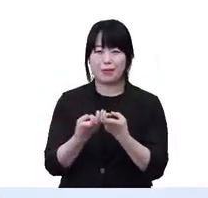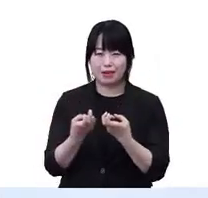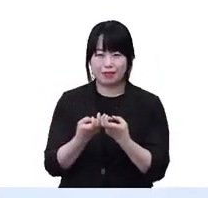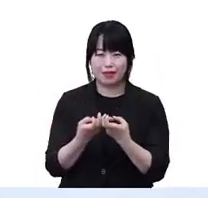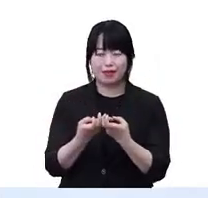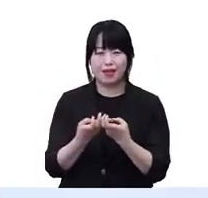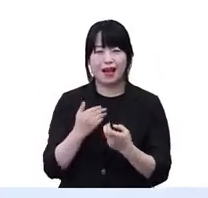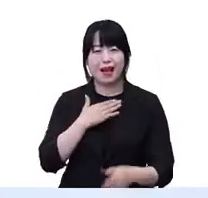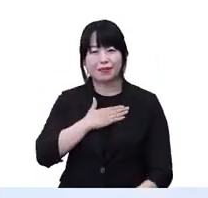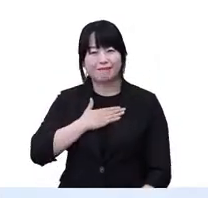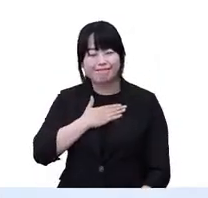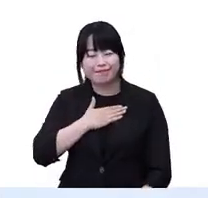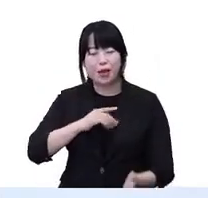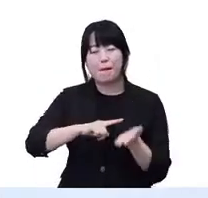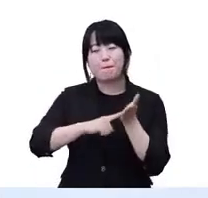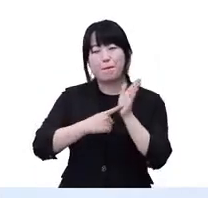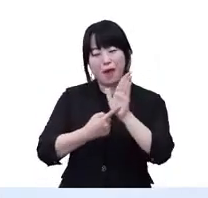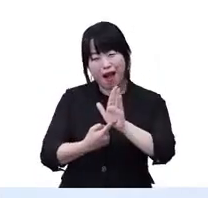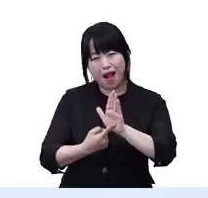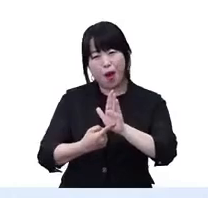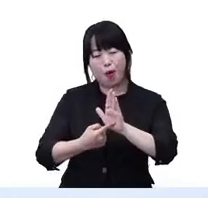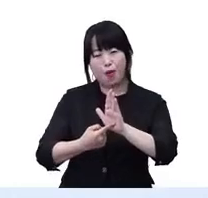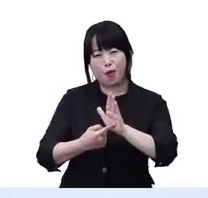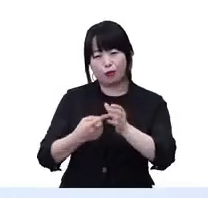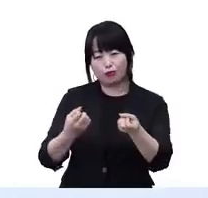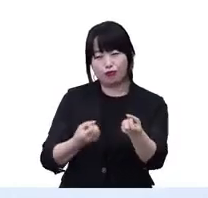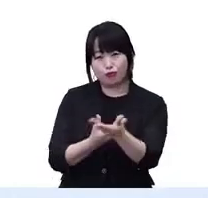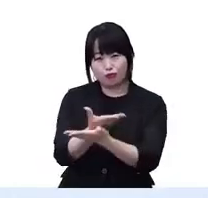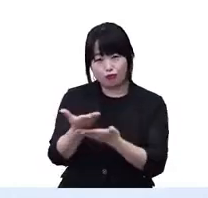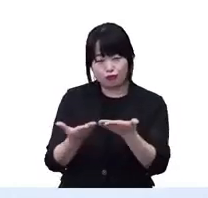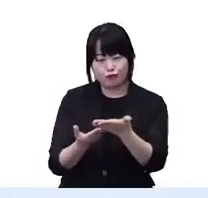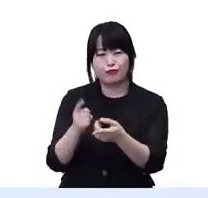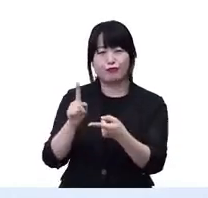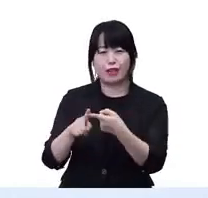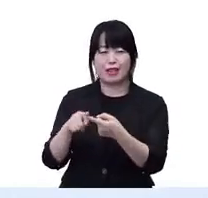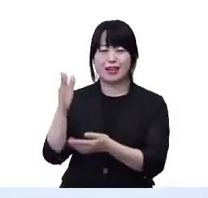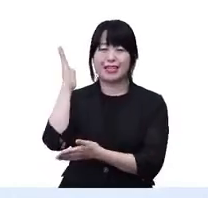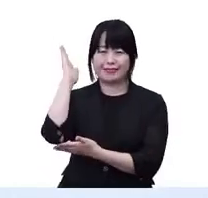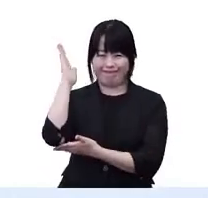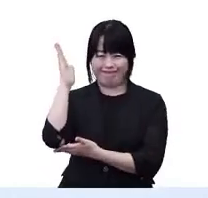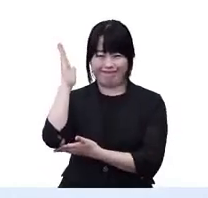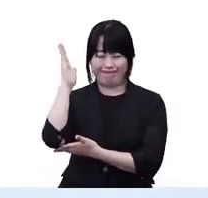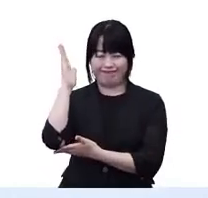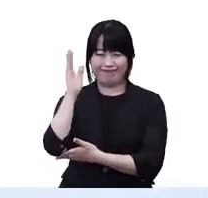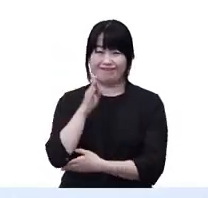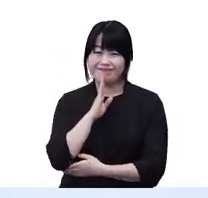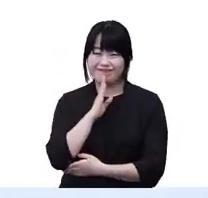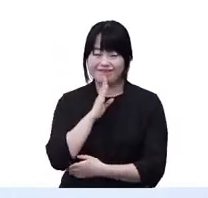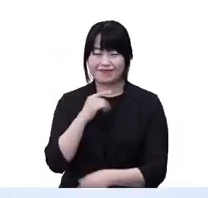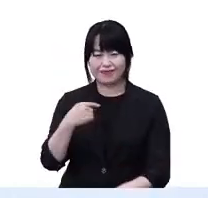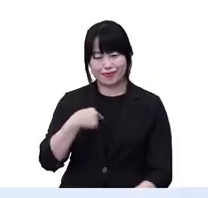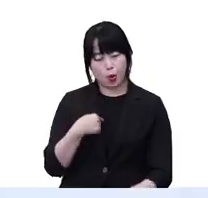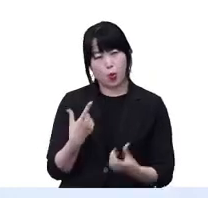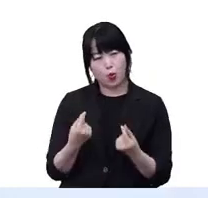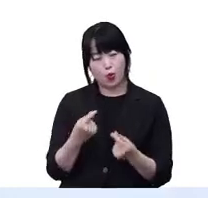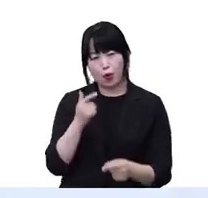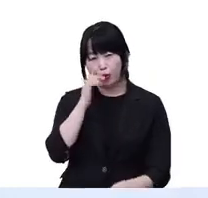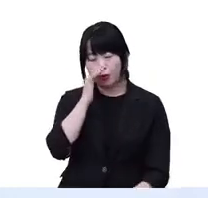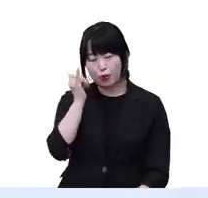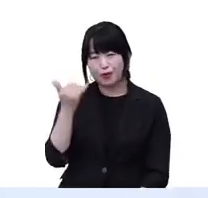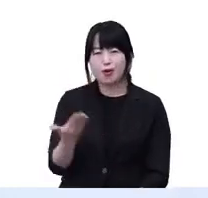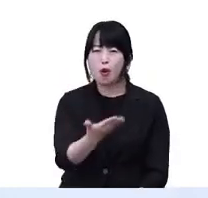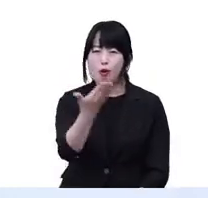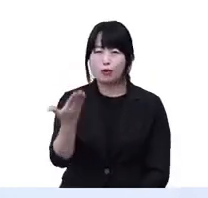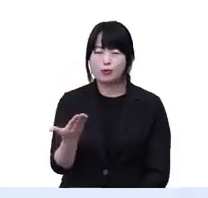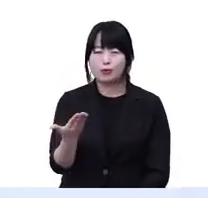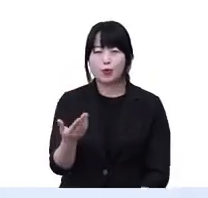방법이라든지 감정을 표현하고 공유하는 이 방법에 대해서 강조를 해주셨는데요. 저도 그렇고 또 우리 학부모님들도 느끼시는